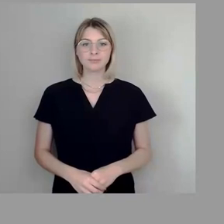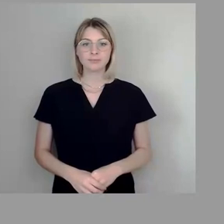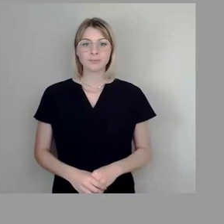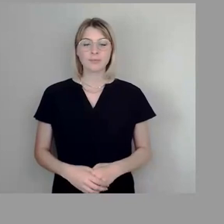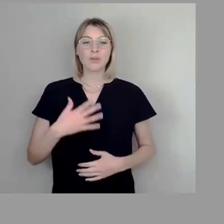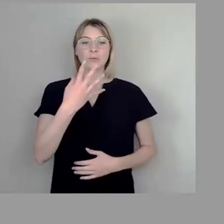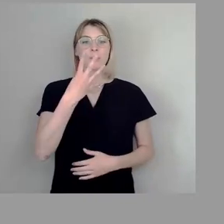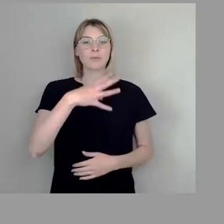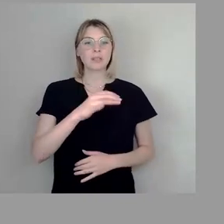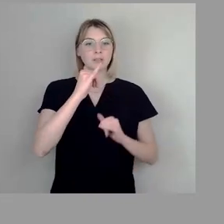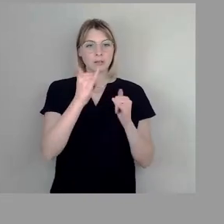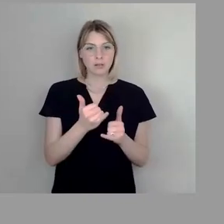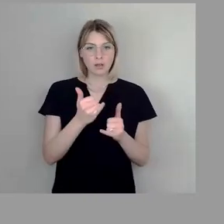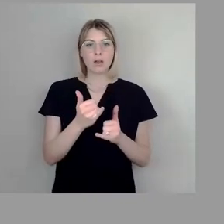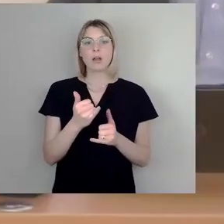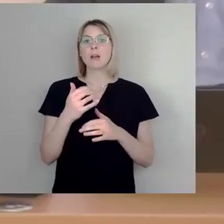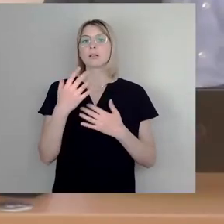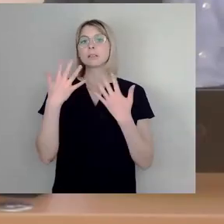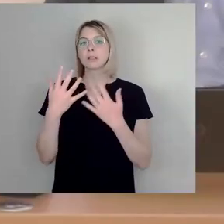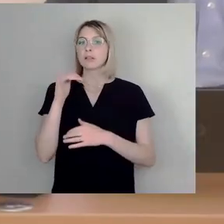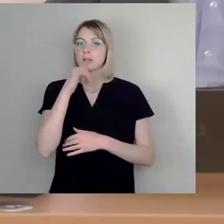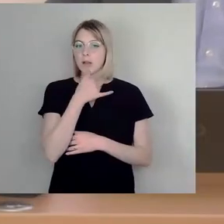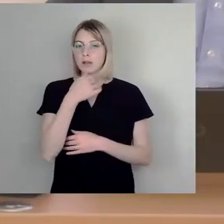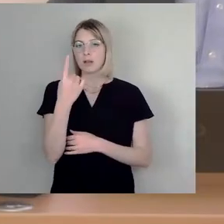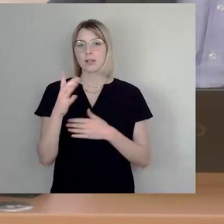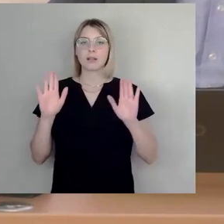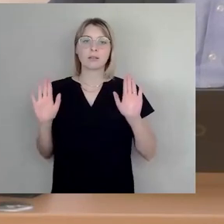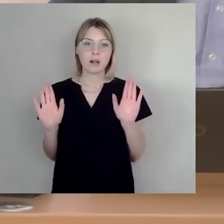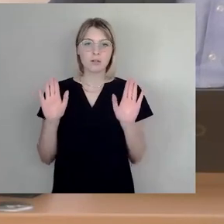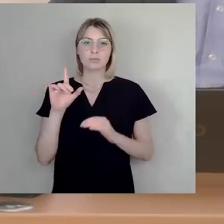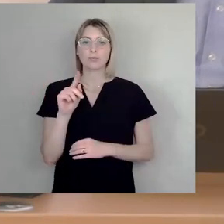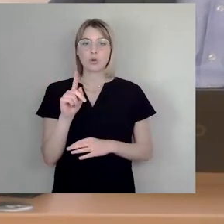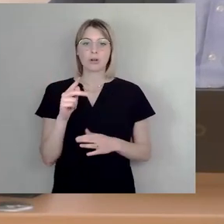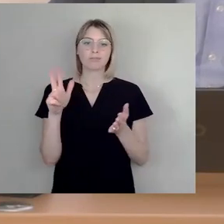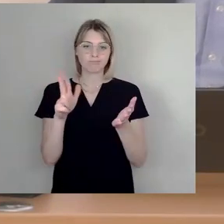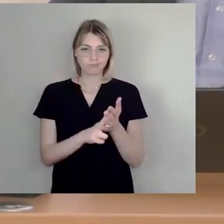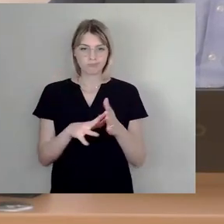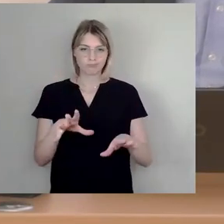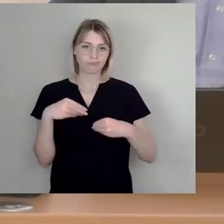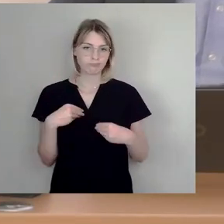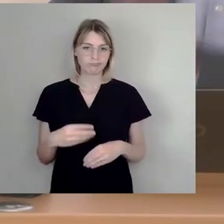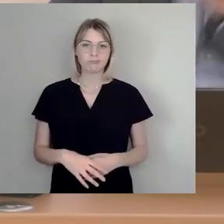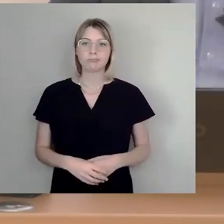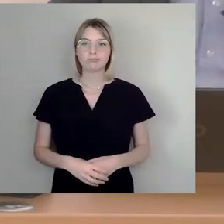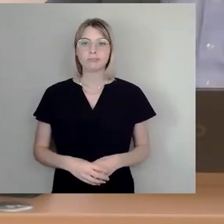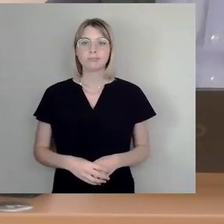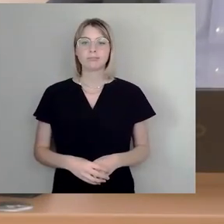Ja. 45 Ja-Stimmen, 10 Nein, eine Enthaltung, damit so angenommen. Das führt